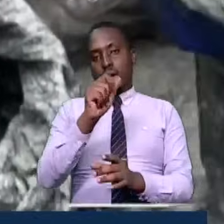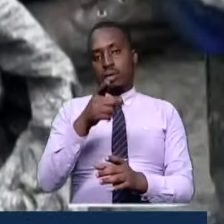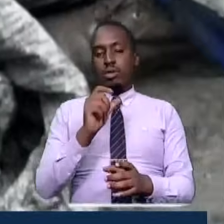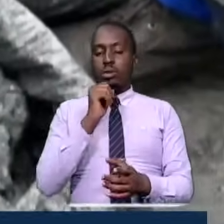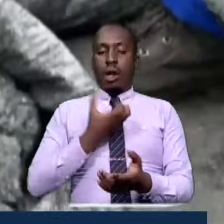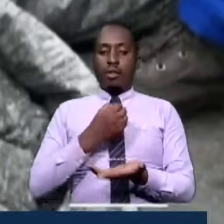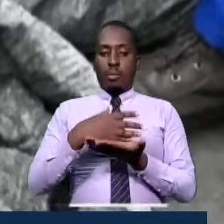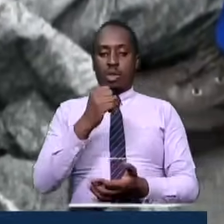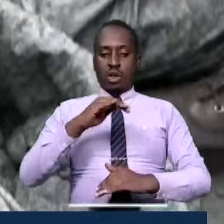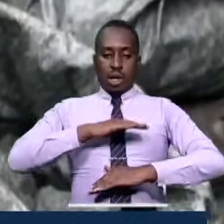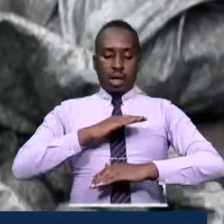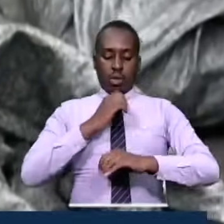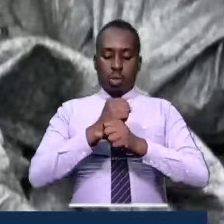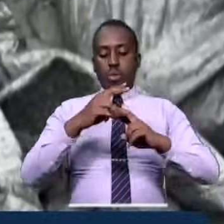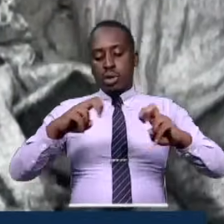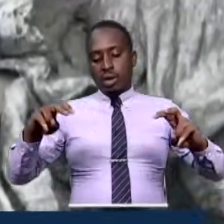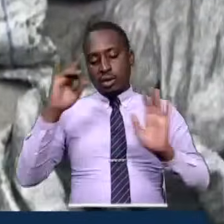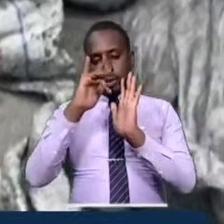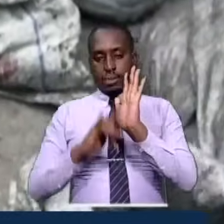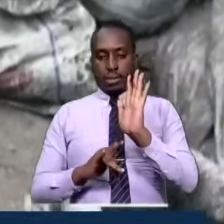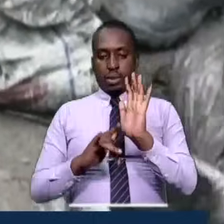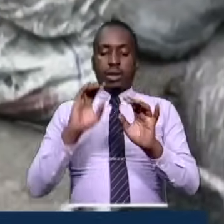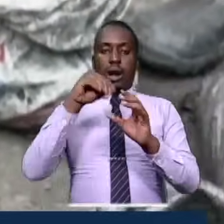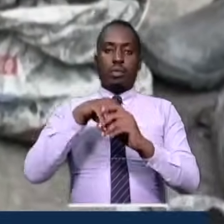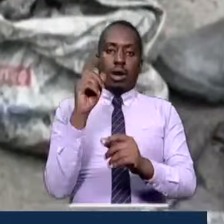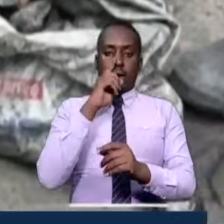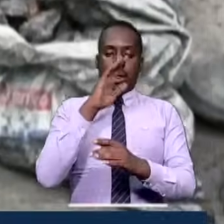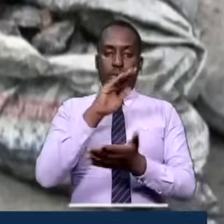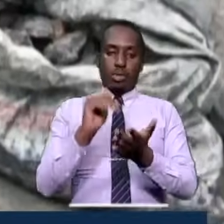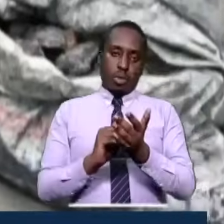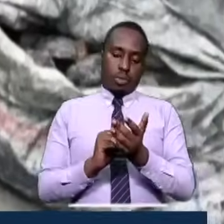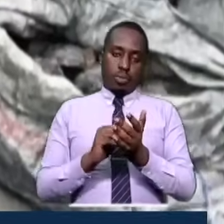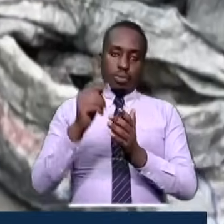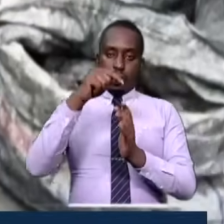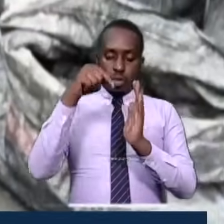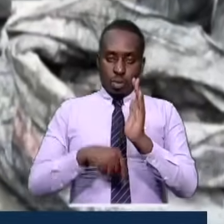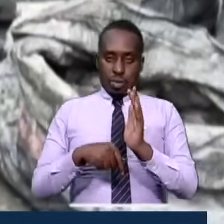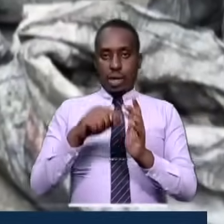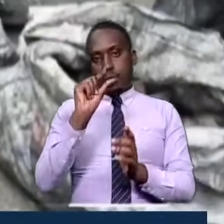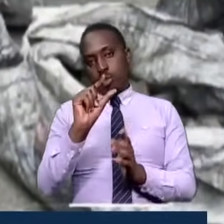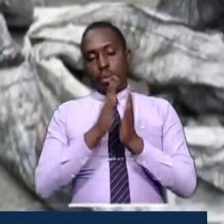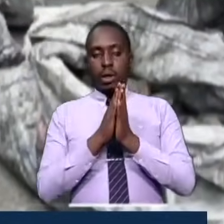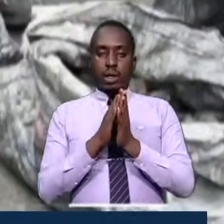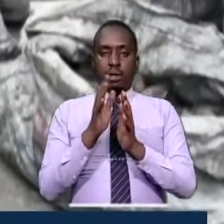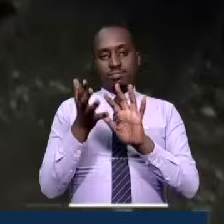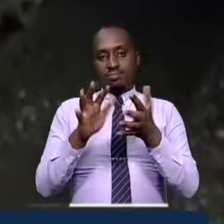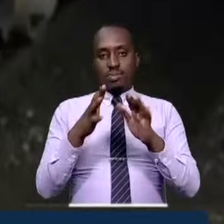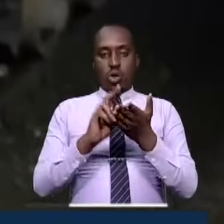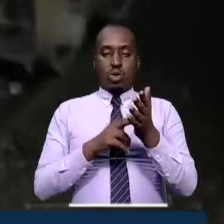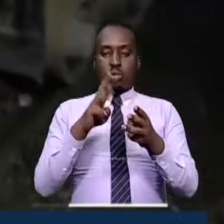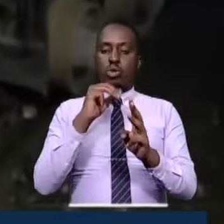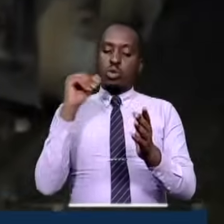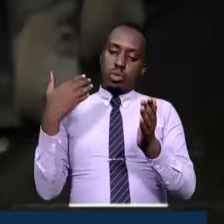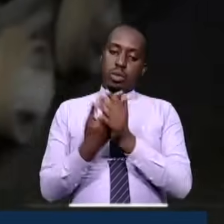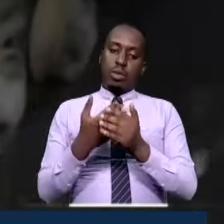y'imari ihagije yo gukora ubushakashatsi bwimbitse. Arimo kandi ko ibigo by'ubucukuzi bw'amabuye y'agaciro bito n'ibiciriritse bikoresha uburyo butagezweho